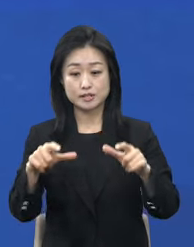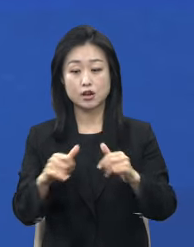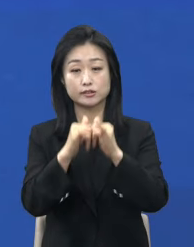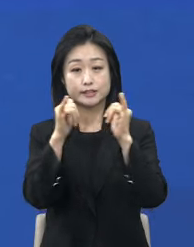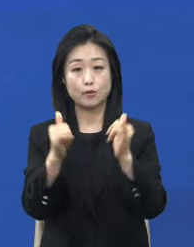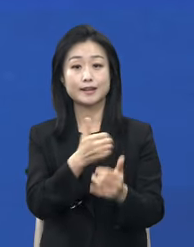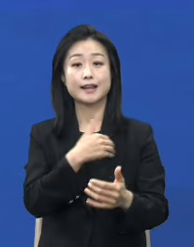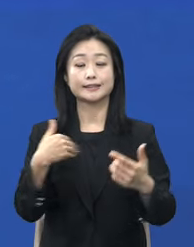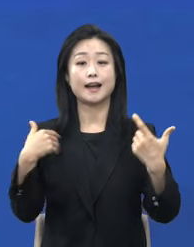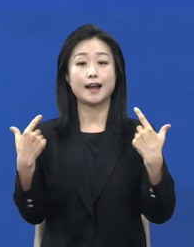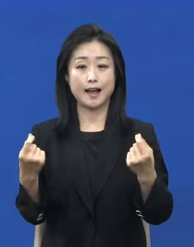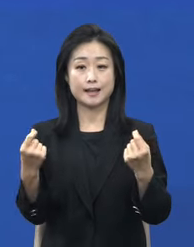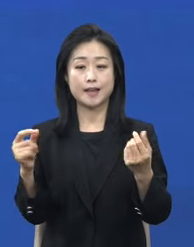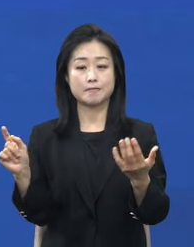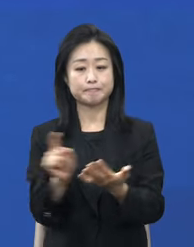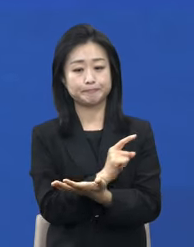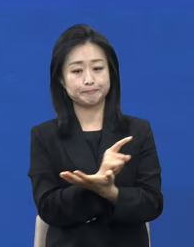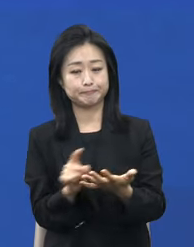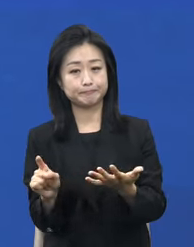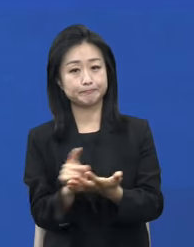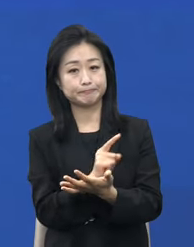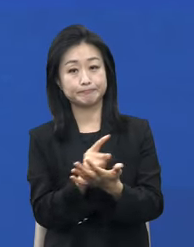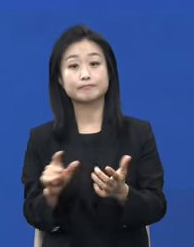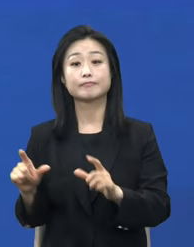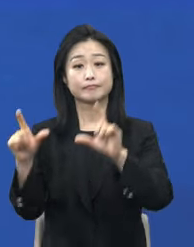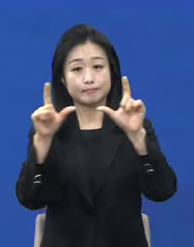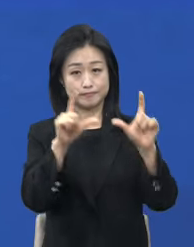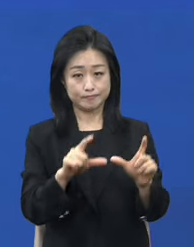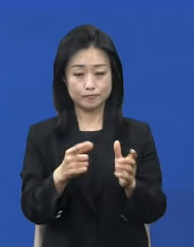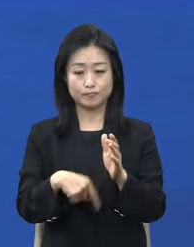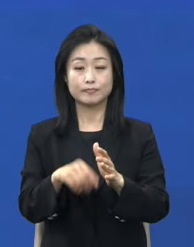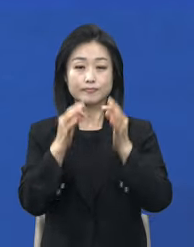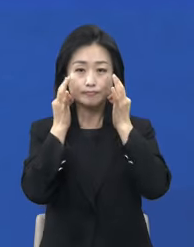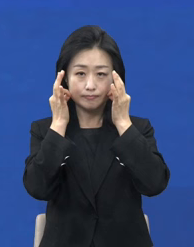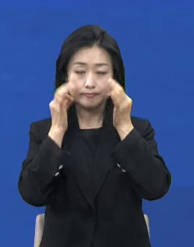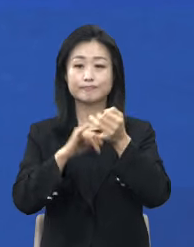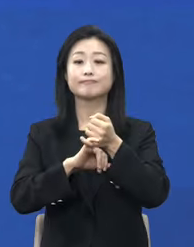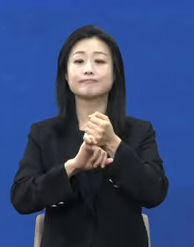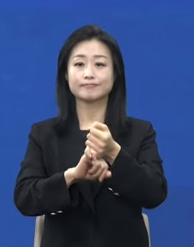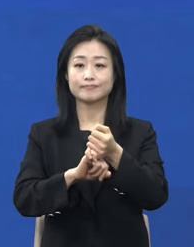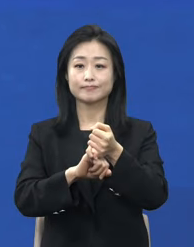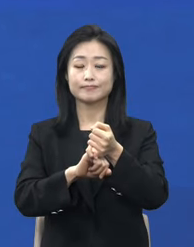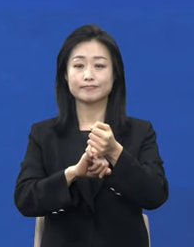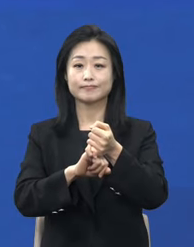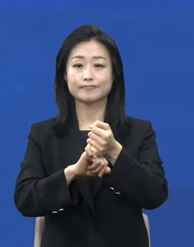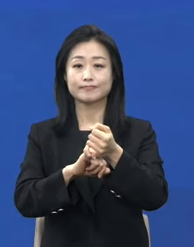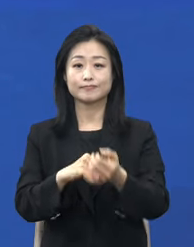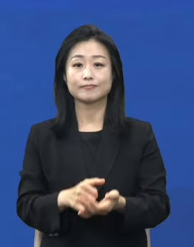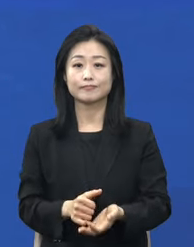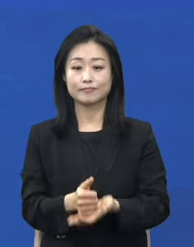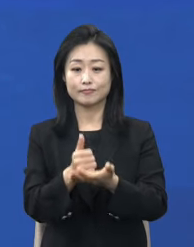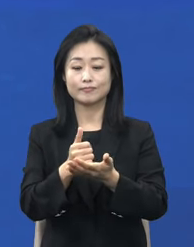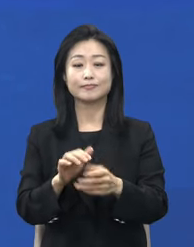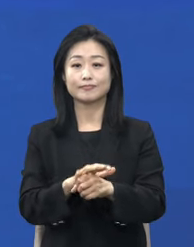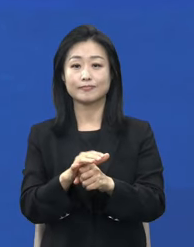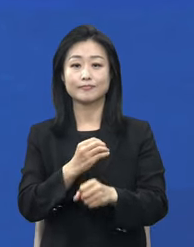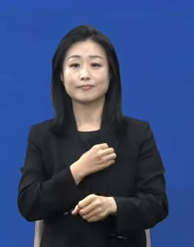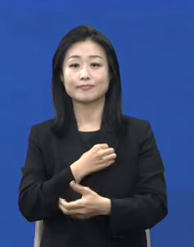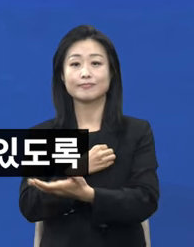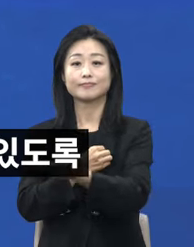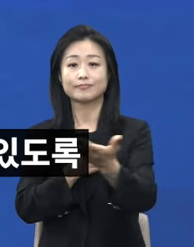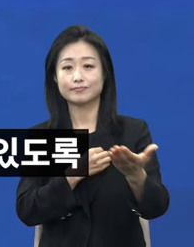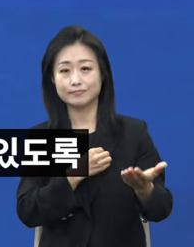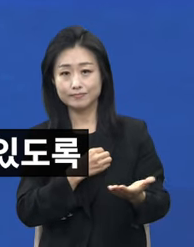지역사회에서 당당하게 주체적인 삶을 살아갈 수 있도록 최선을 다하겠습니다. 존경하고 사랑하는 당원 동지